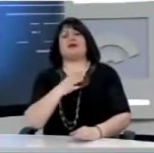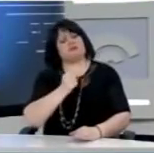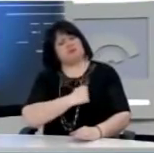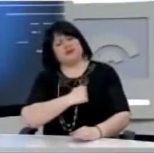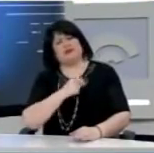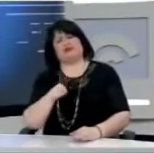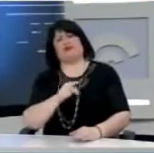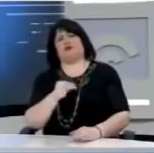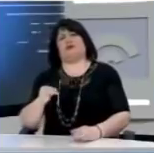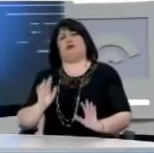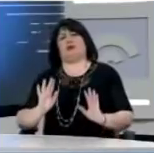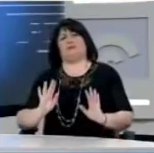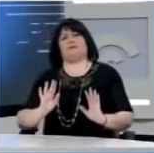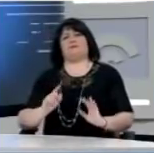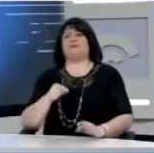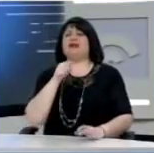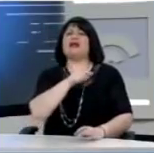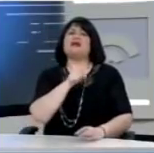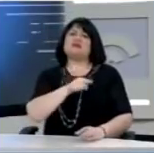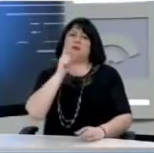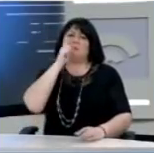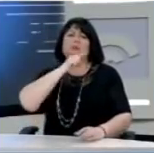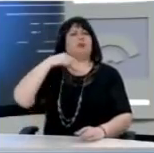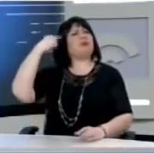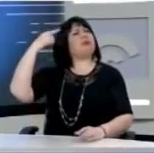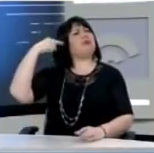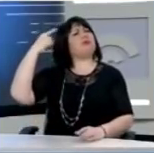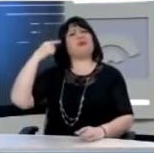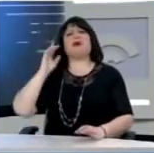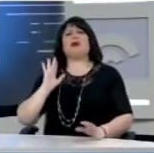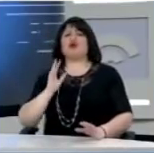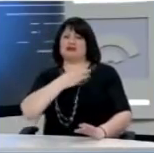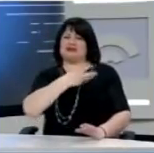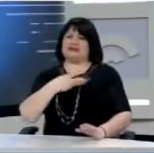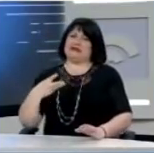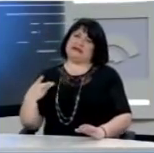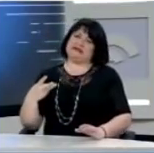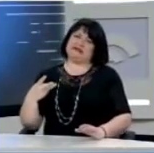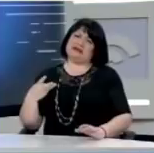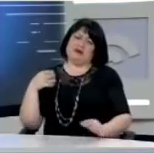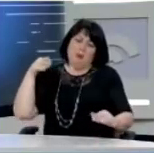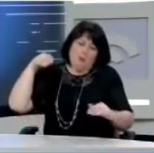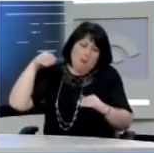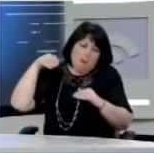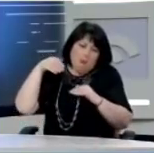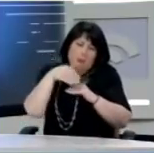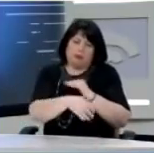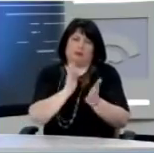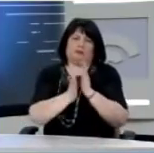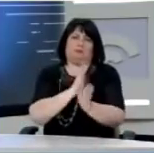πιστέψετε. Ζείτε στην ψευδέστηση ότι ο ΣΥΡΙΖΑ καταραίει, έχει ήδη